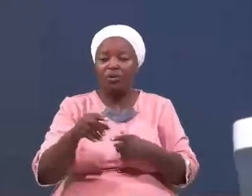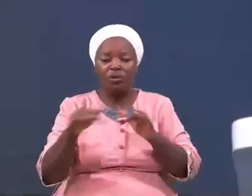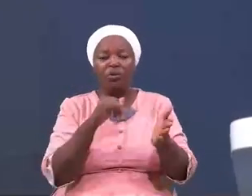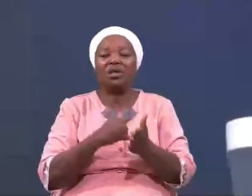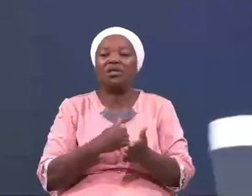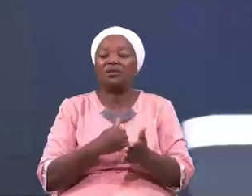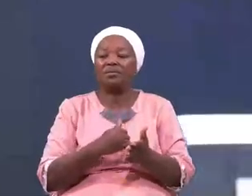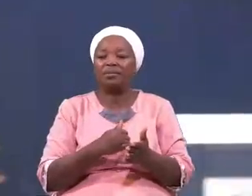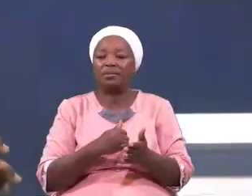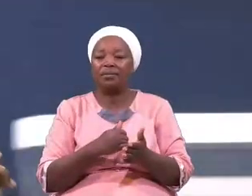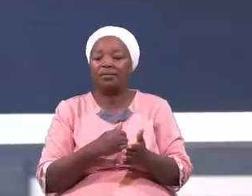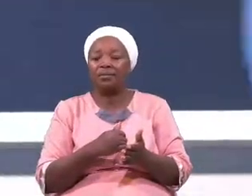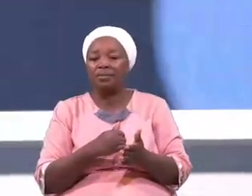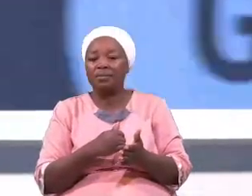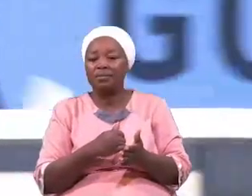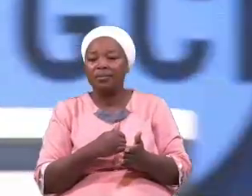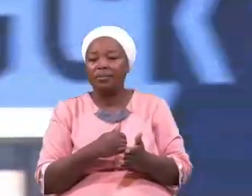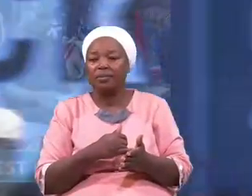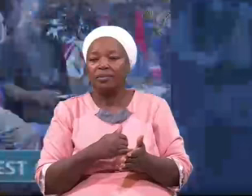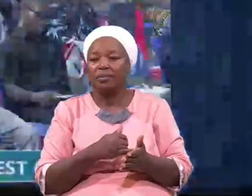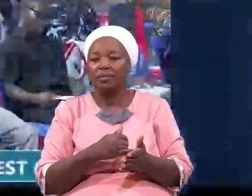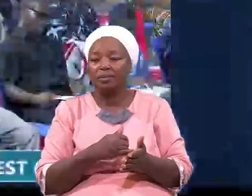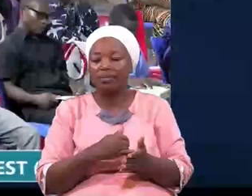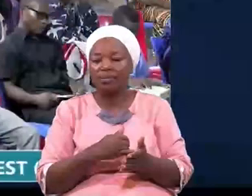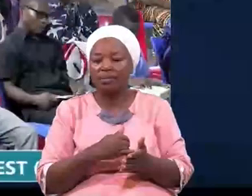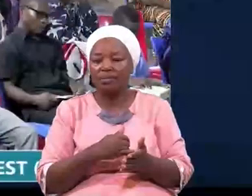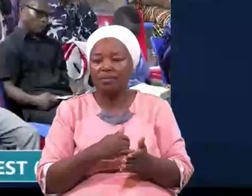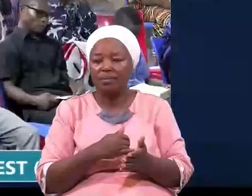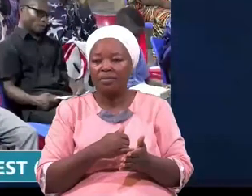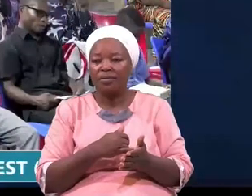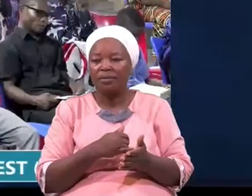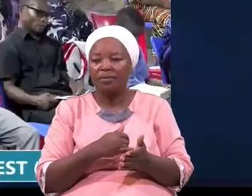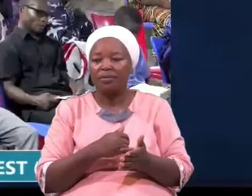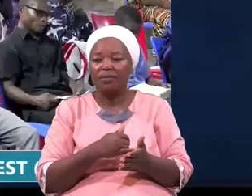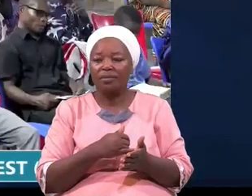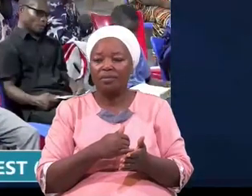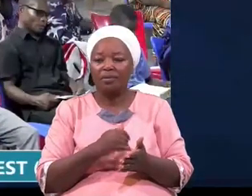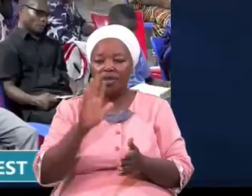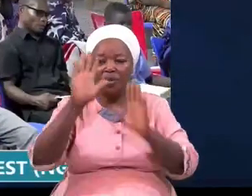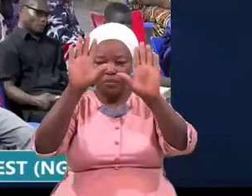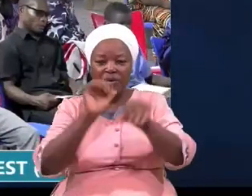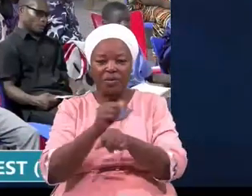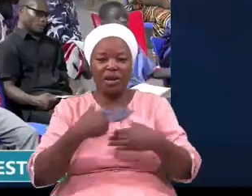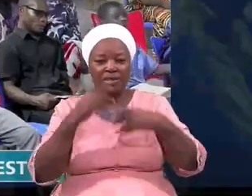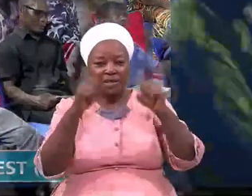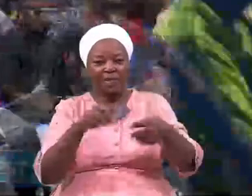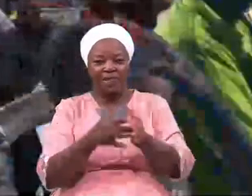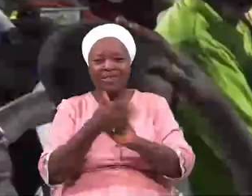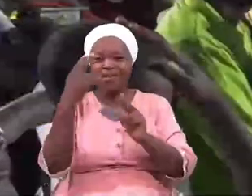N'allez pas rester là-bas disant, mais comment puis-je être libre? Tout ce qu'il vous dit de faire, faites-le. Votre miracle est